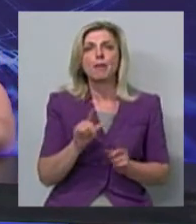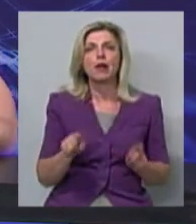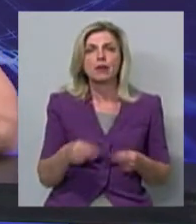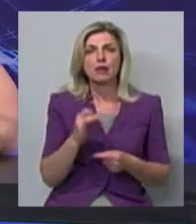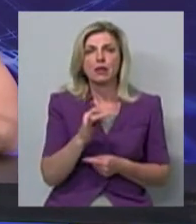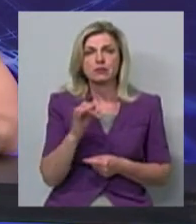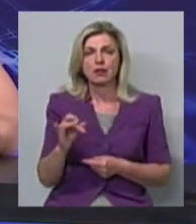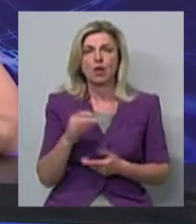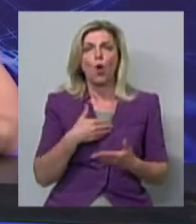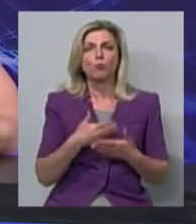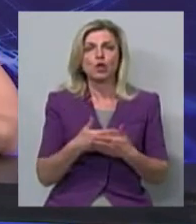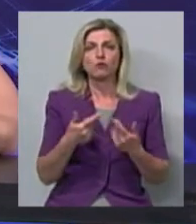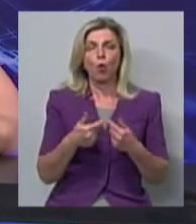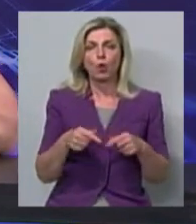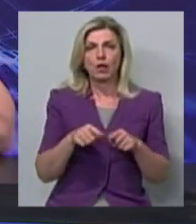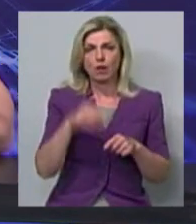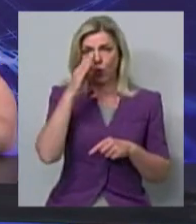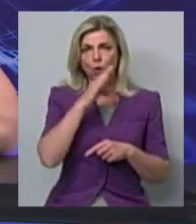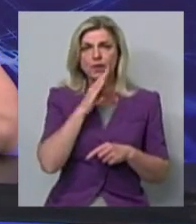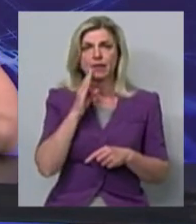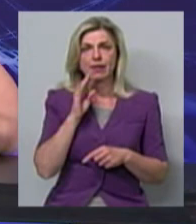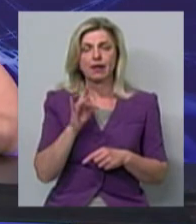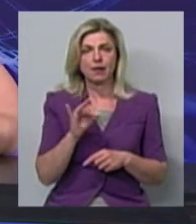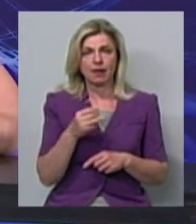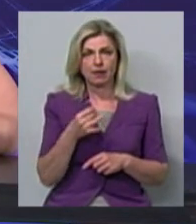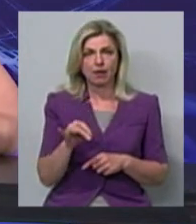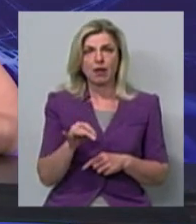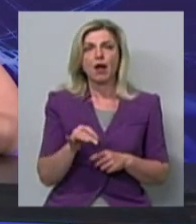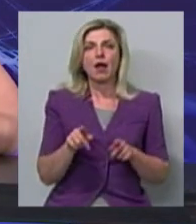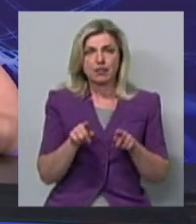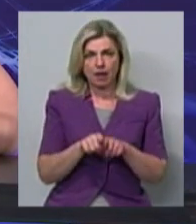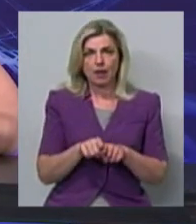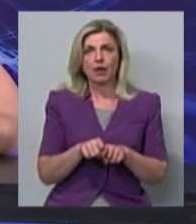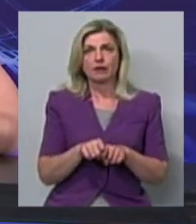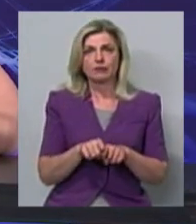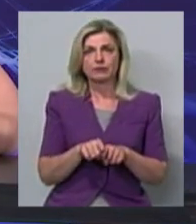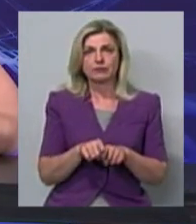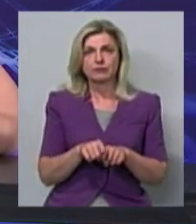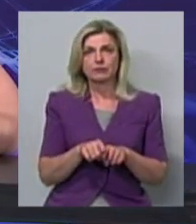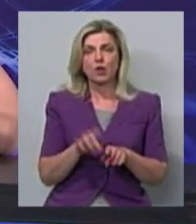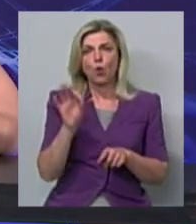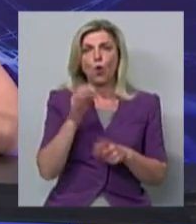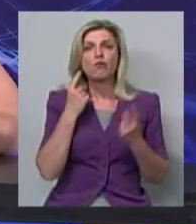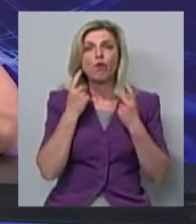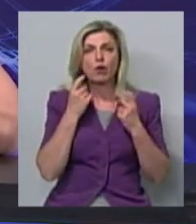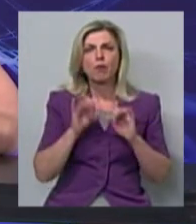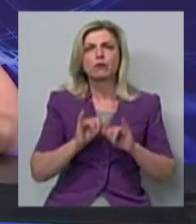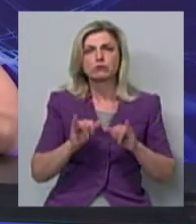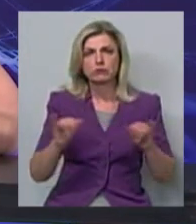эти общественные организации родительские, опять же таки, вот такие вот дни информированности о каком-то заболевании, они